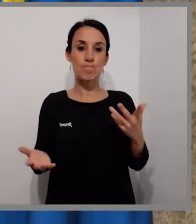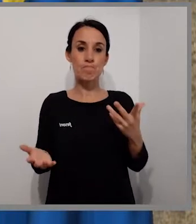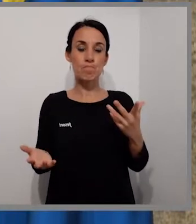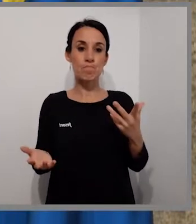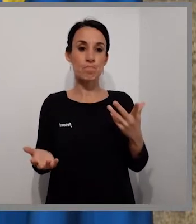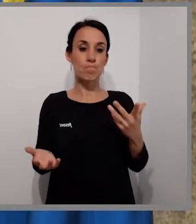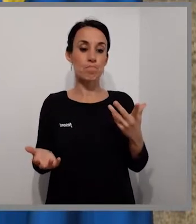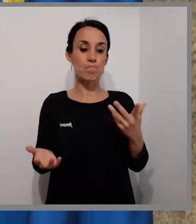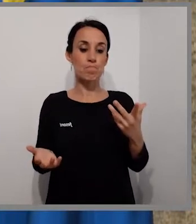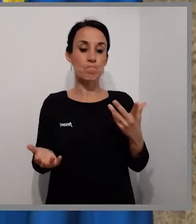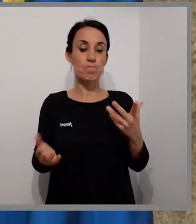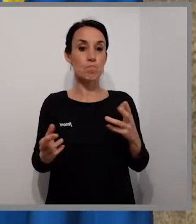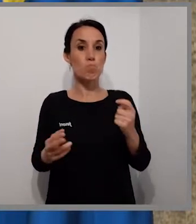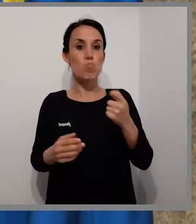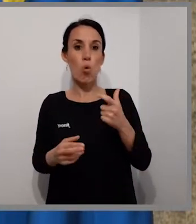d'una certa